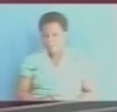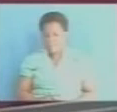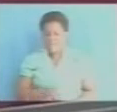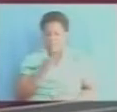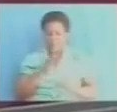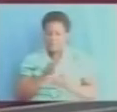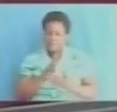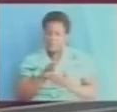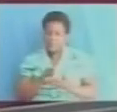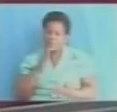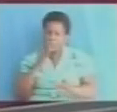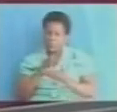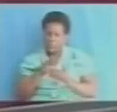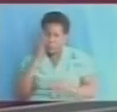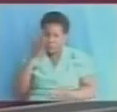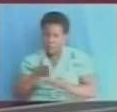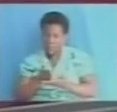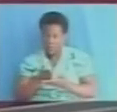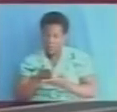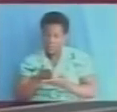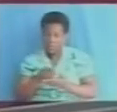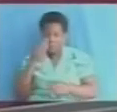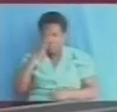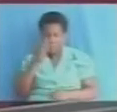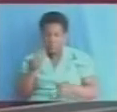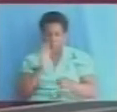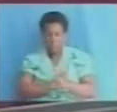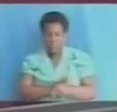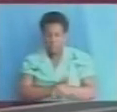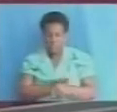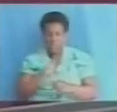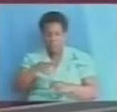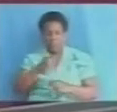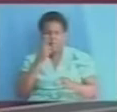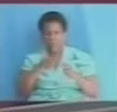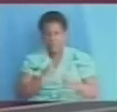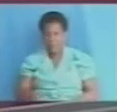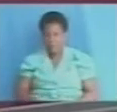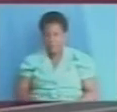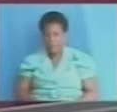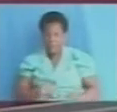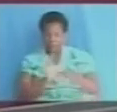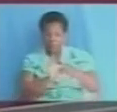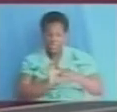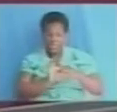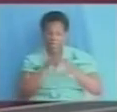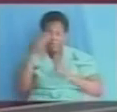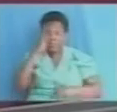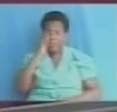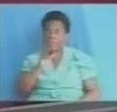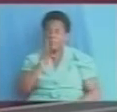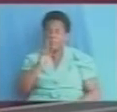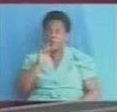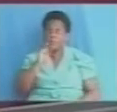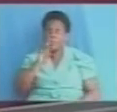chuo cha mafunzo ya ufundi stadi kwa mkoa Wa Lindi ambay kwa ushiro na serikali ya Korea